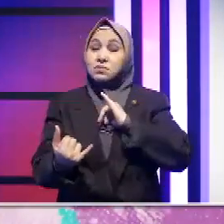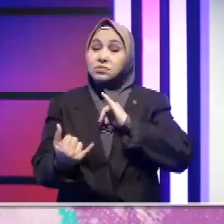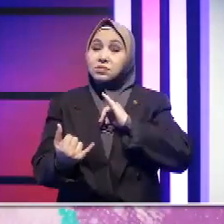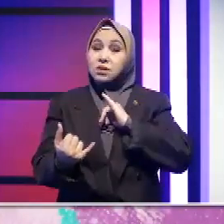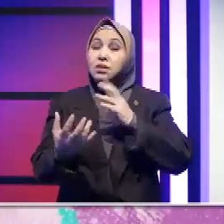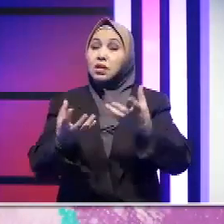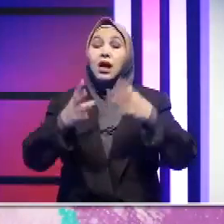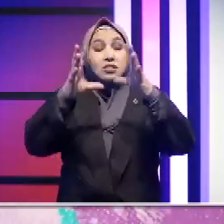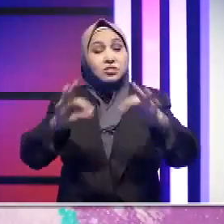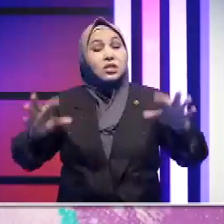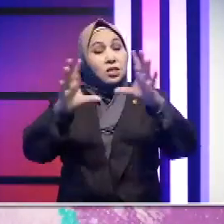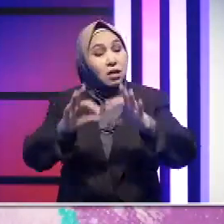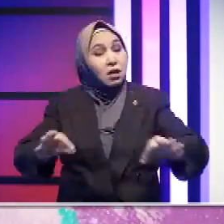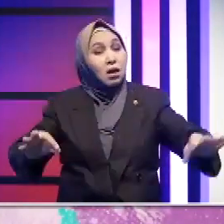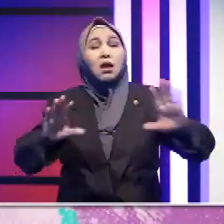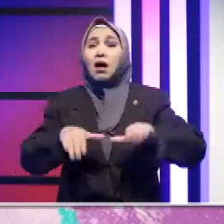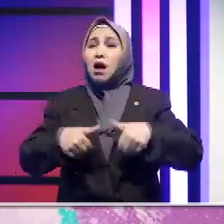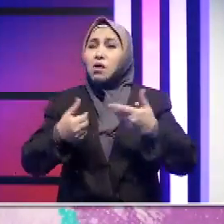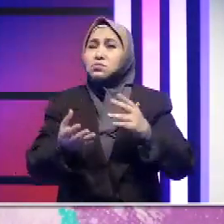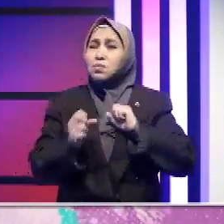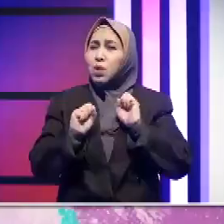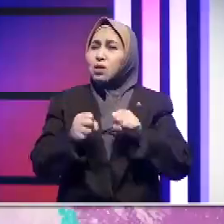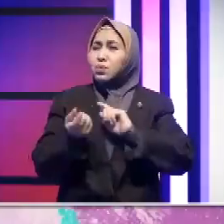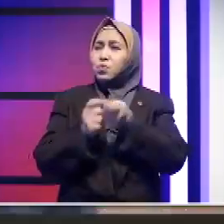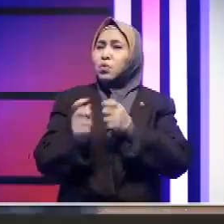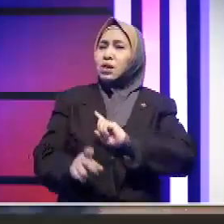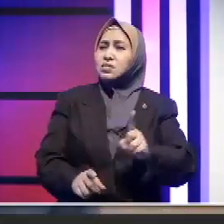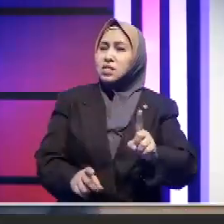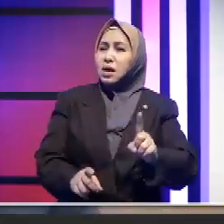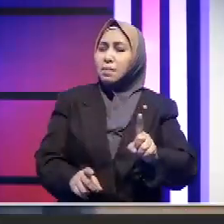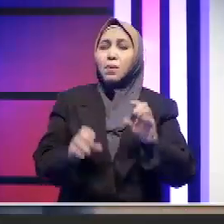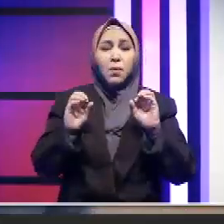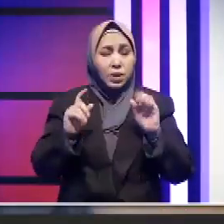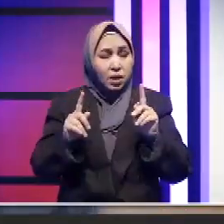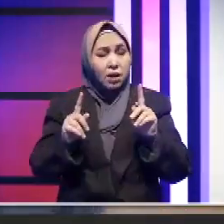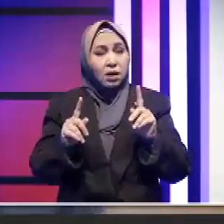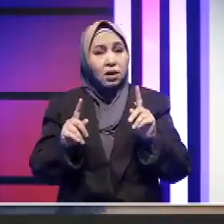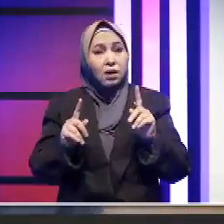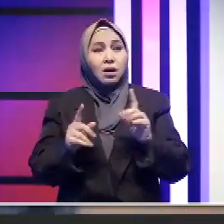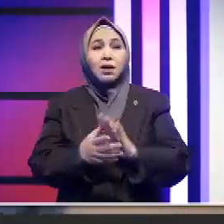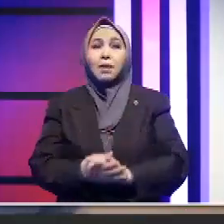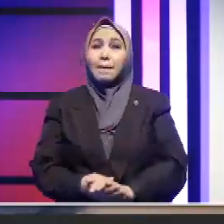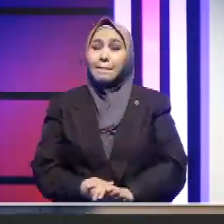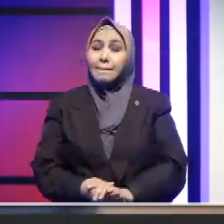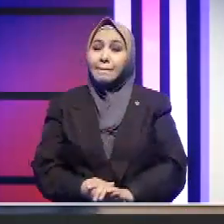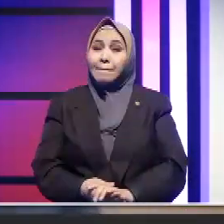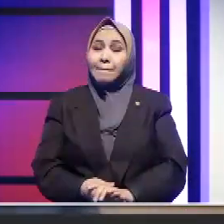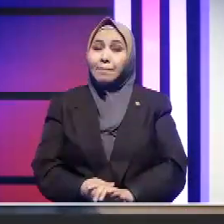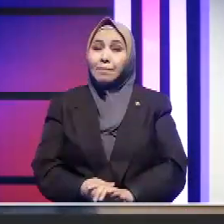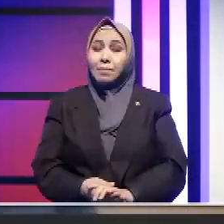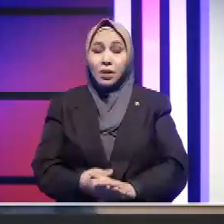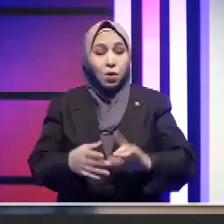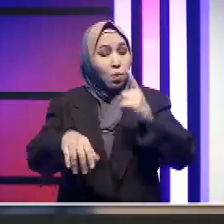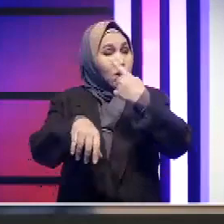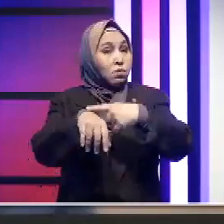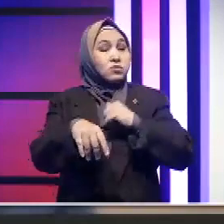ceritakan perjalanan sampai masuk Islam Ya oke secara singkatnya waktu saya